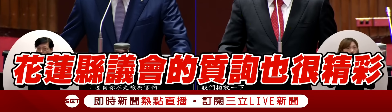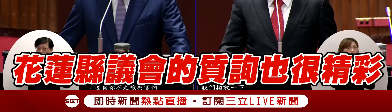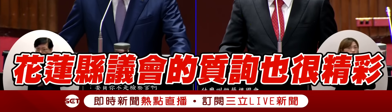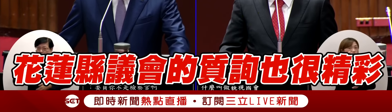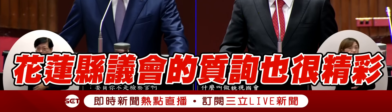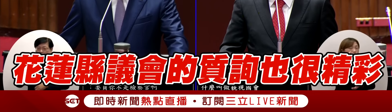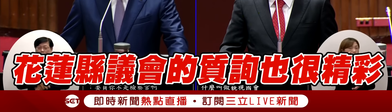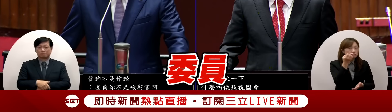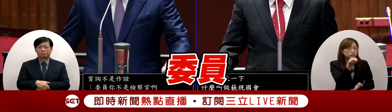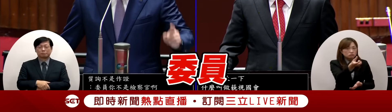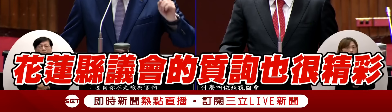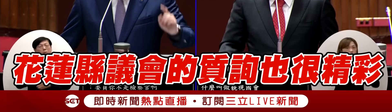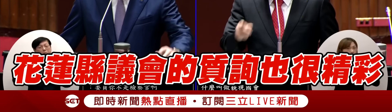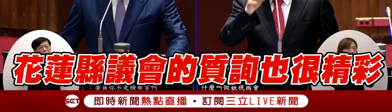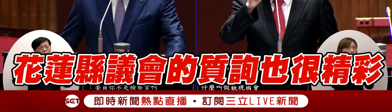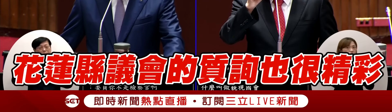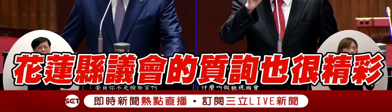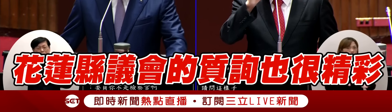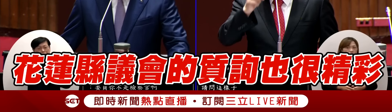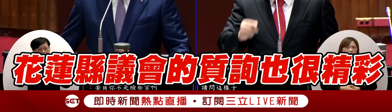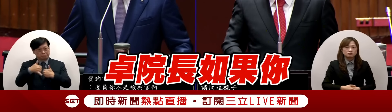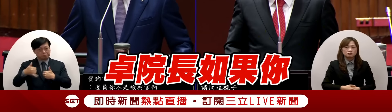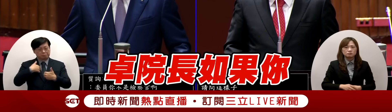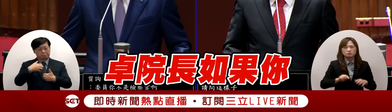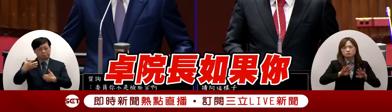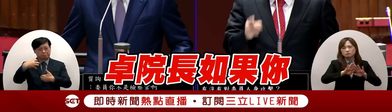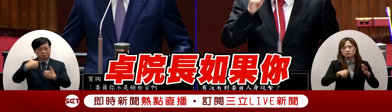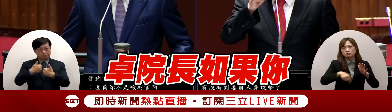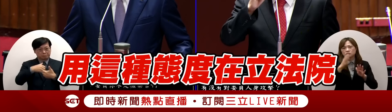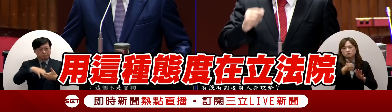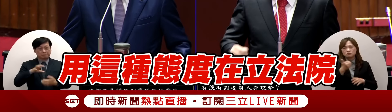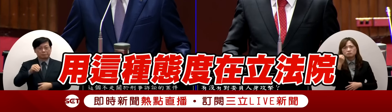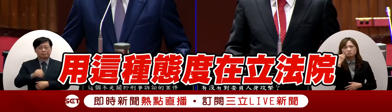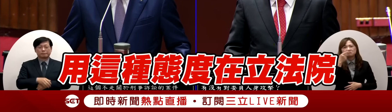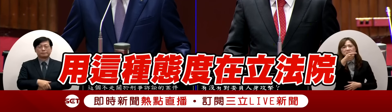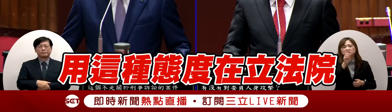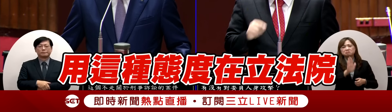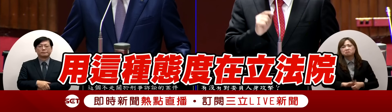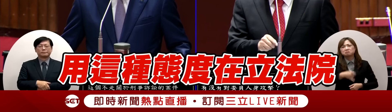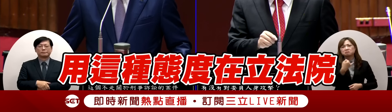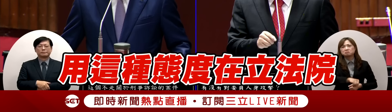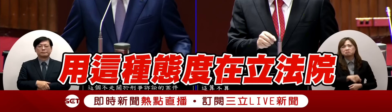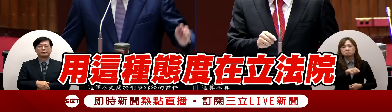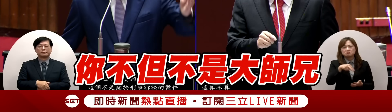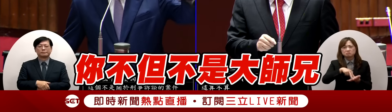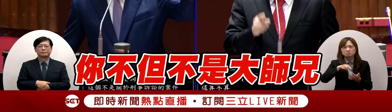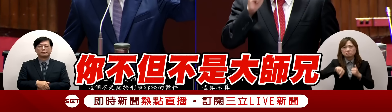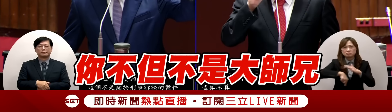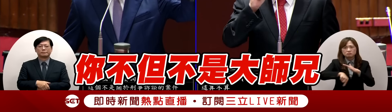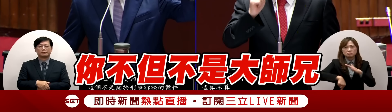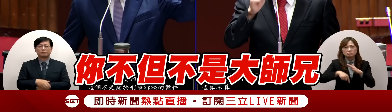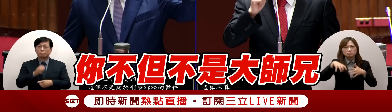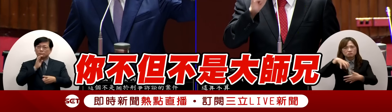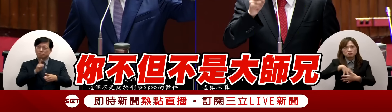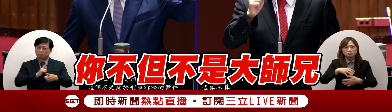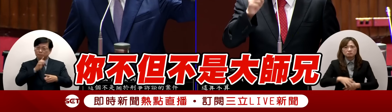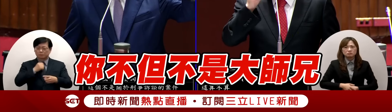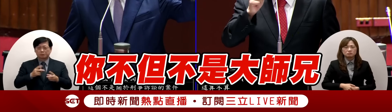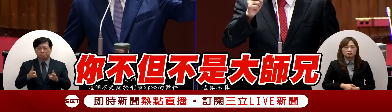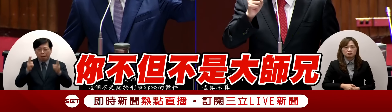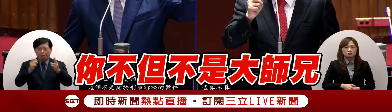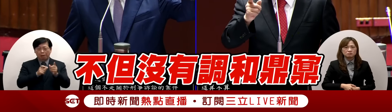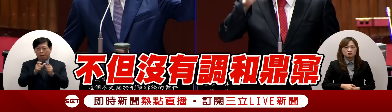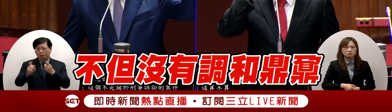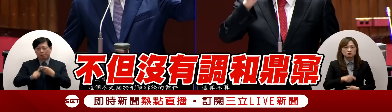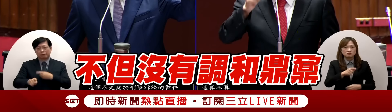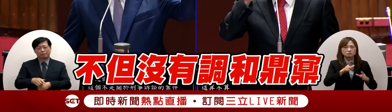彩嘛。 国会 委员，花莲县议会的质询也很精彩。卓 院长，如果你用这种态度在立法院， 是你断章取义啊！ 你不但不是大